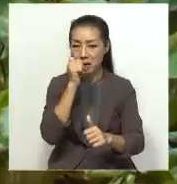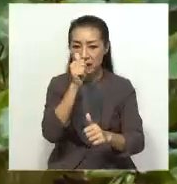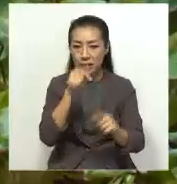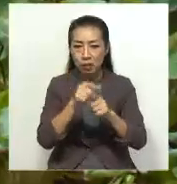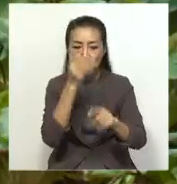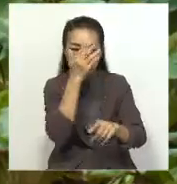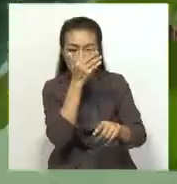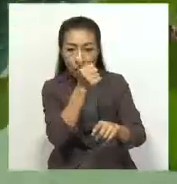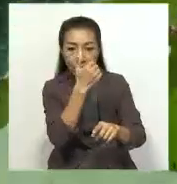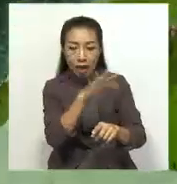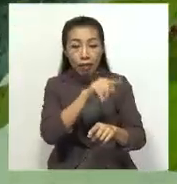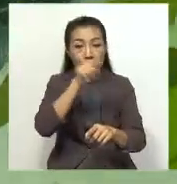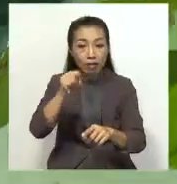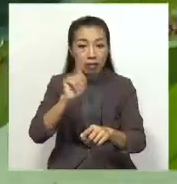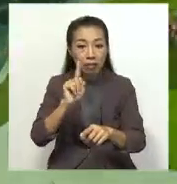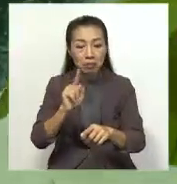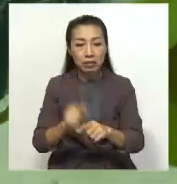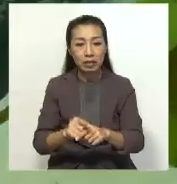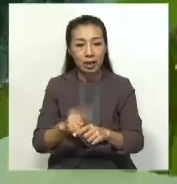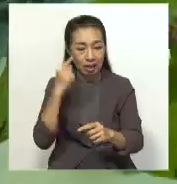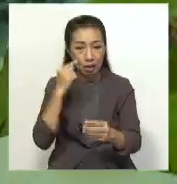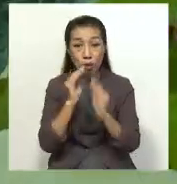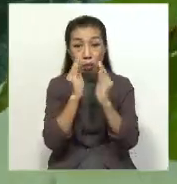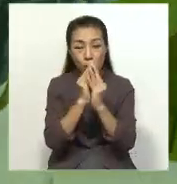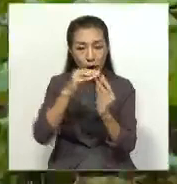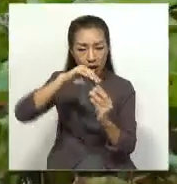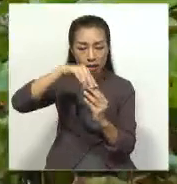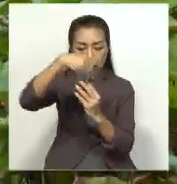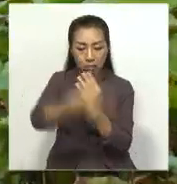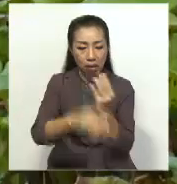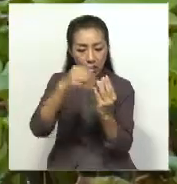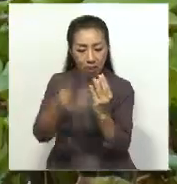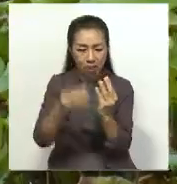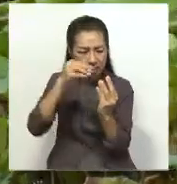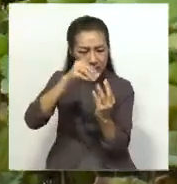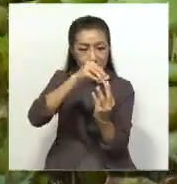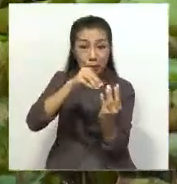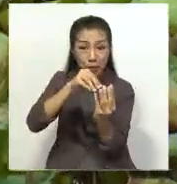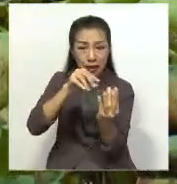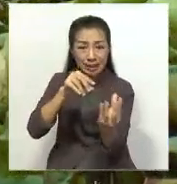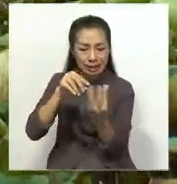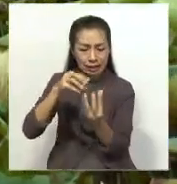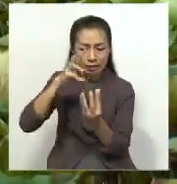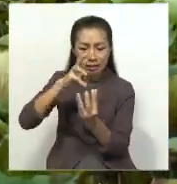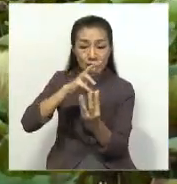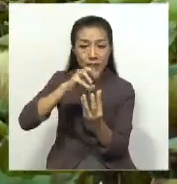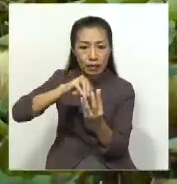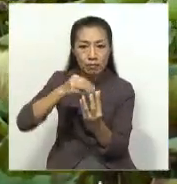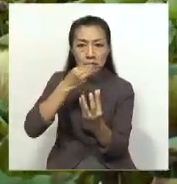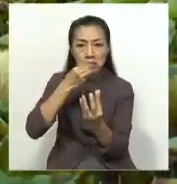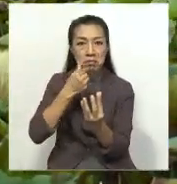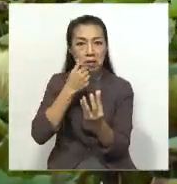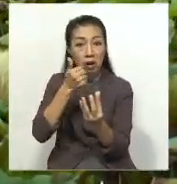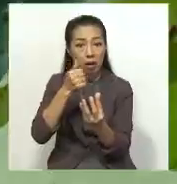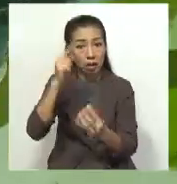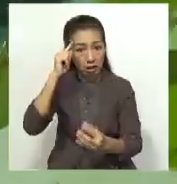ความสวยของบึงบัวก็คือรสชาติของฝักบัวที่นี ่ เพราะว่าเจ้าของเขาเล่าให้ฟังว่านักท่องเที่ยวที่มาซื้อฝักบั